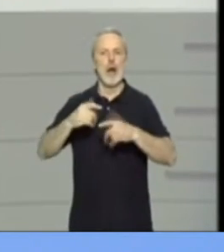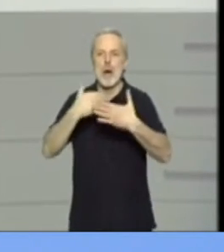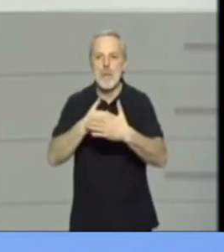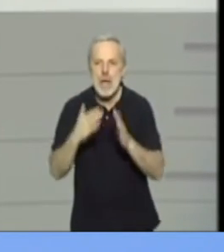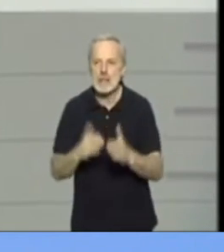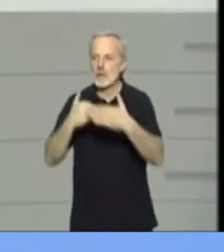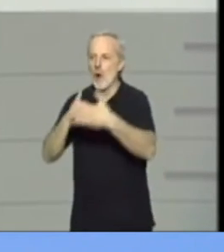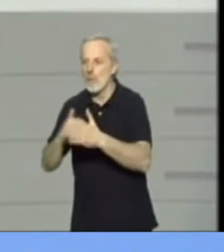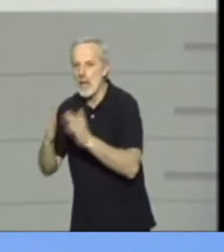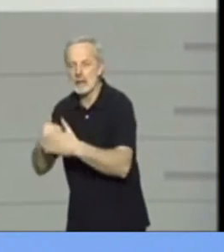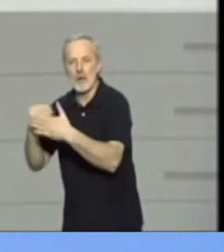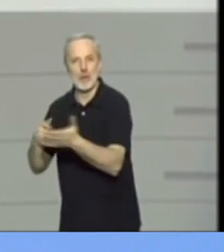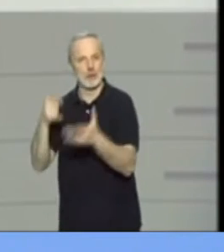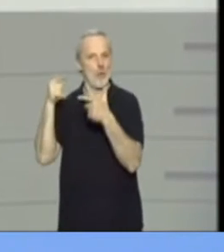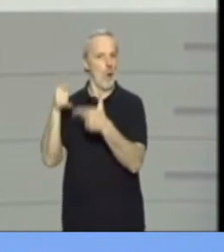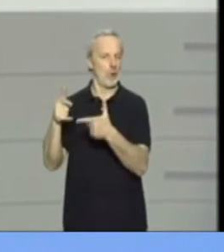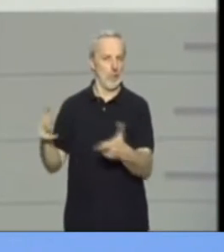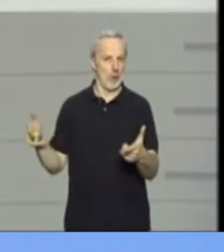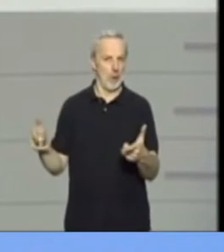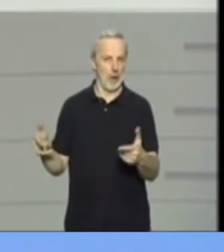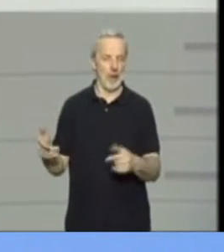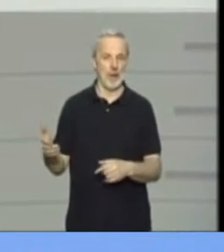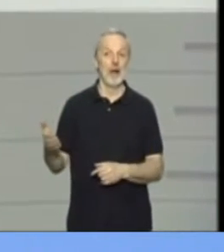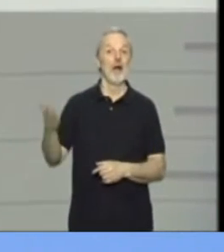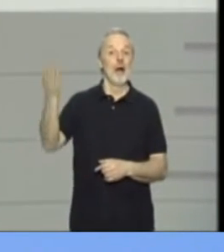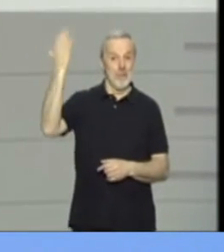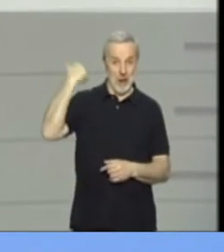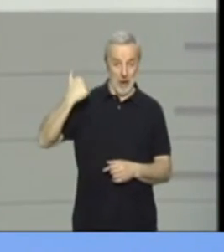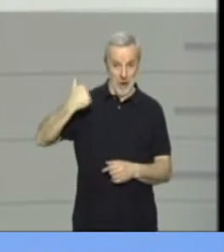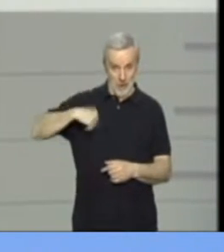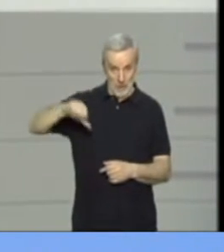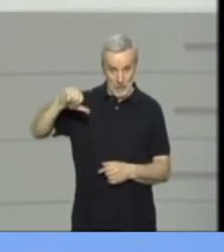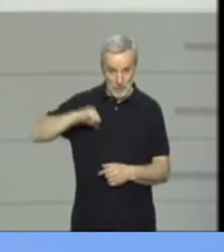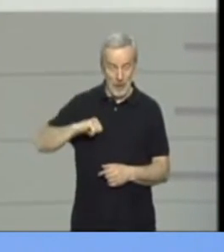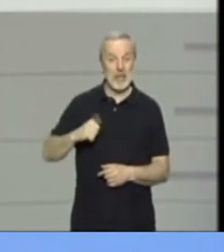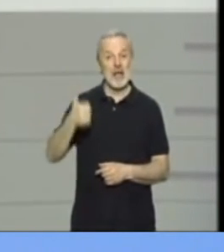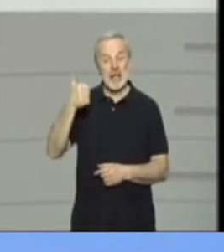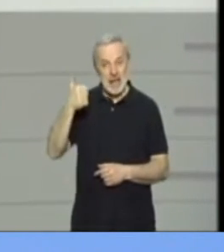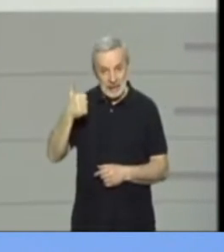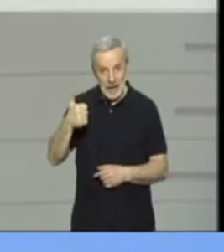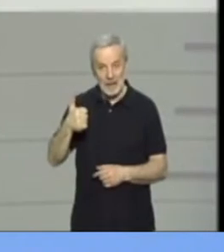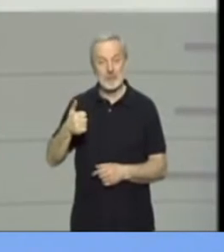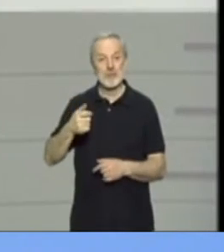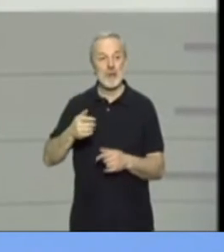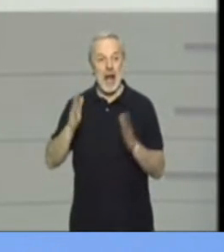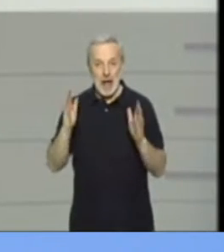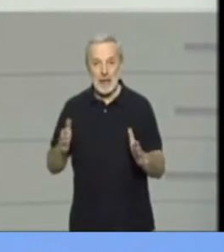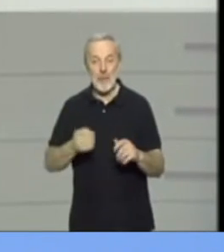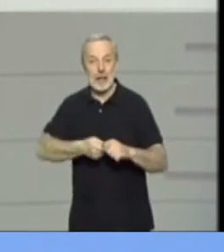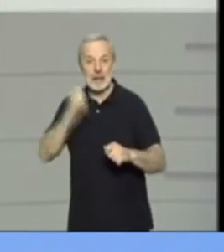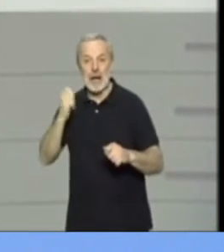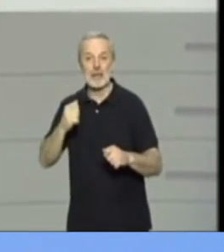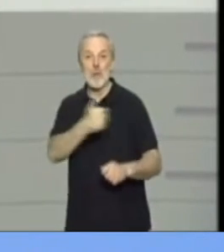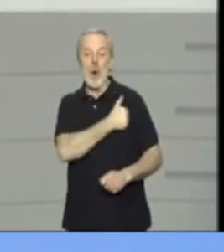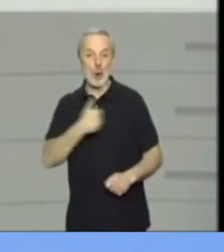cílová města. Dokonce v loňských letech jedna z etap, druhá startovala v polských Lucholazech, ale letos pro